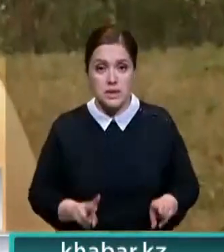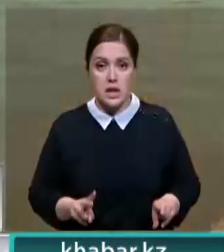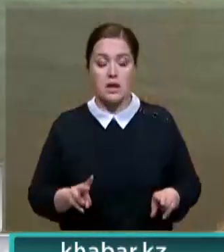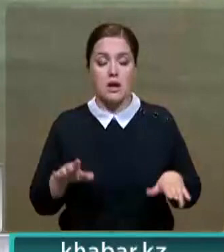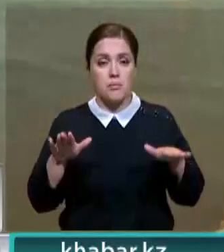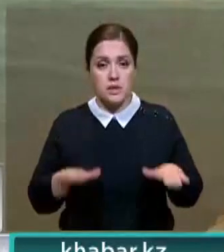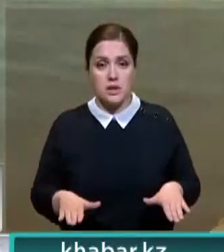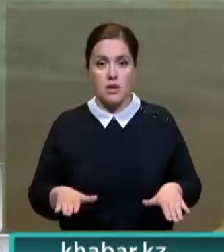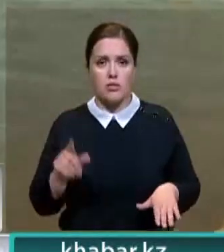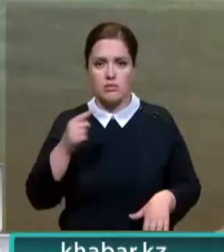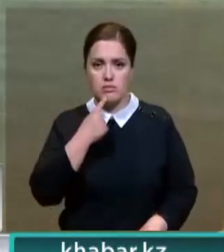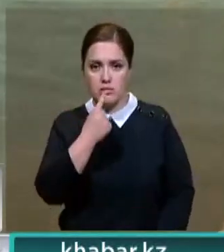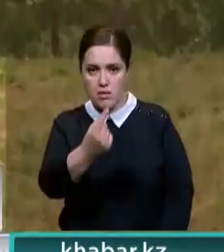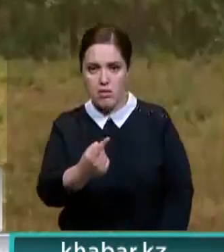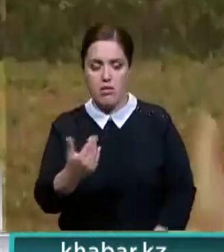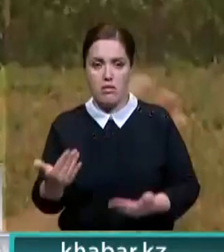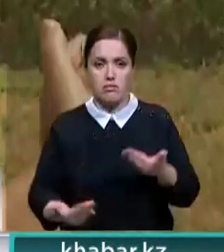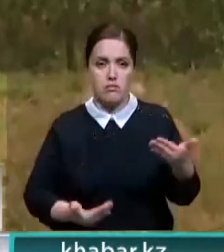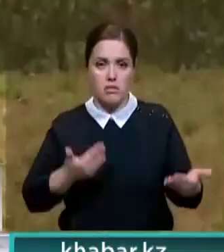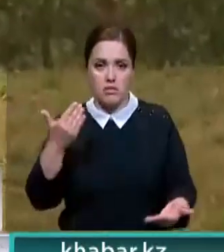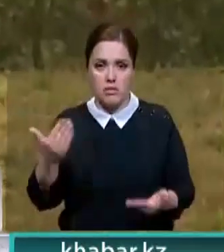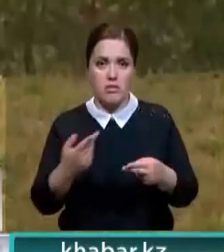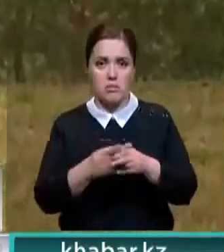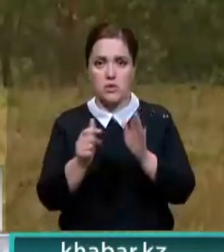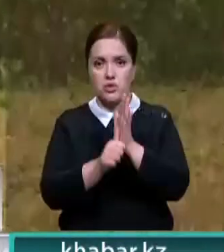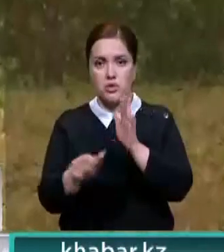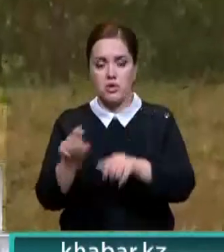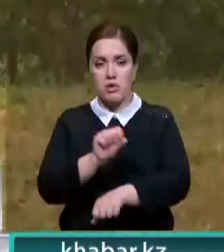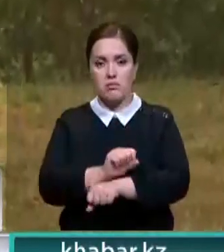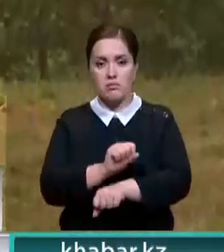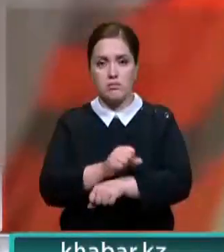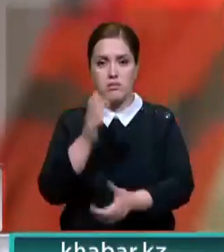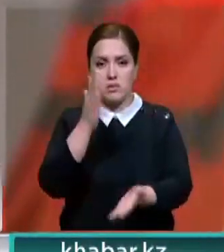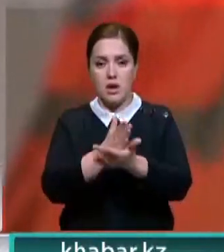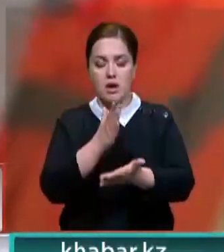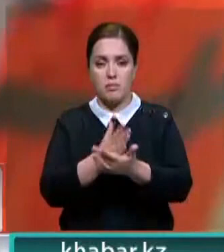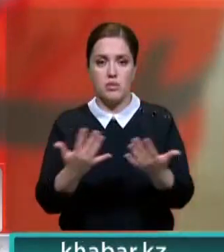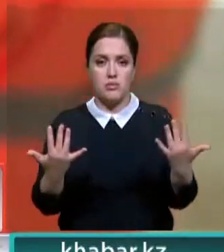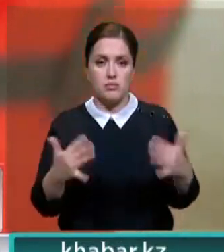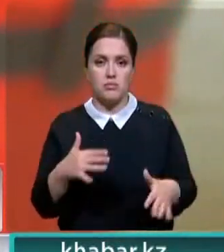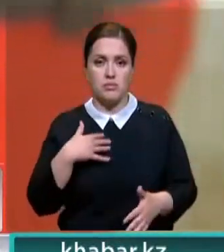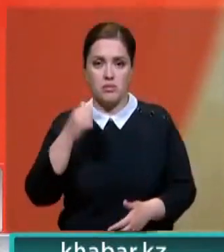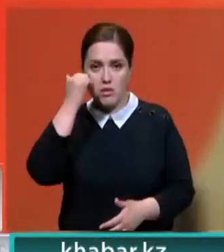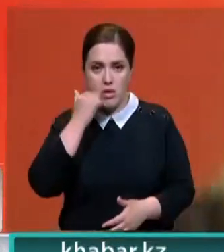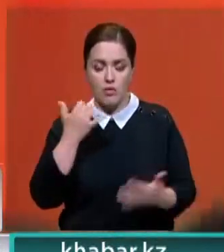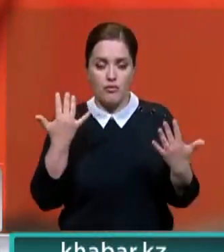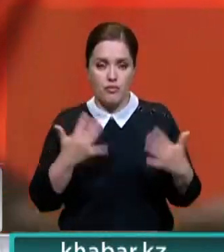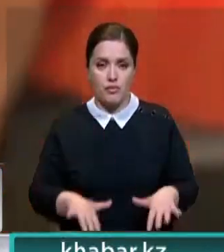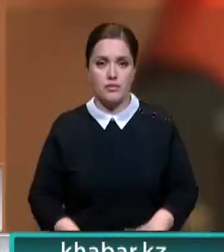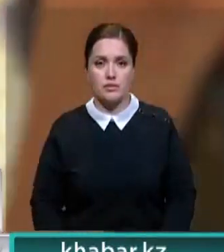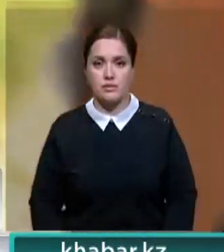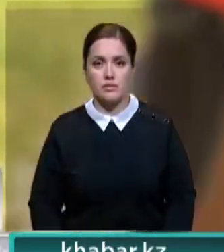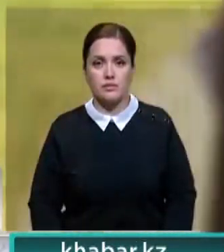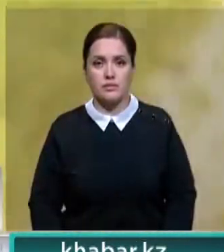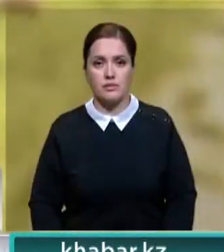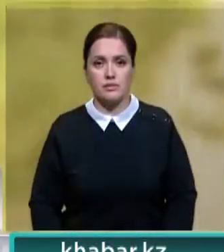пляже? Куда идти далеко, во-первых, тут 60-й остановился. Напрямую. Мы бабки пожилые, будем туда ходить.